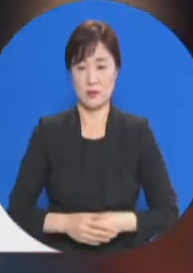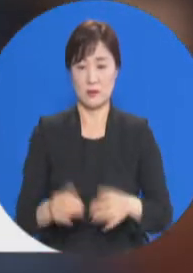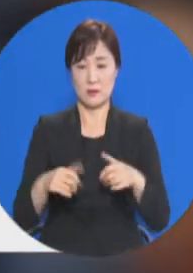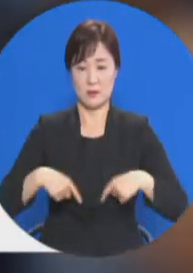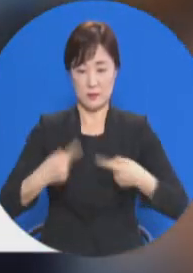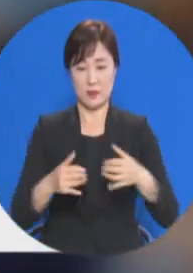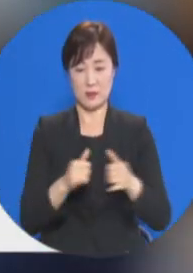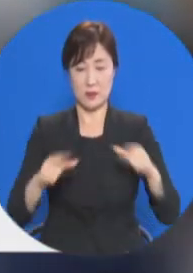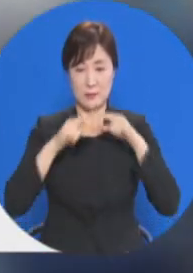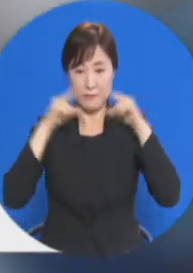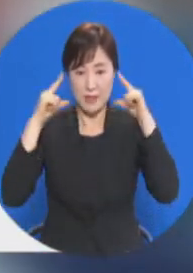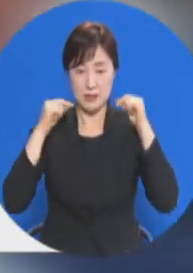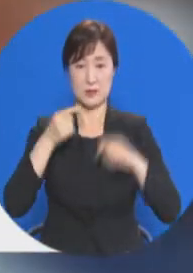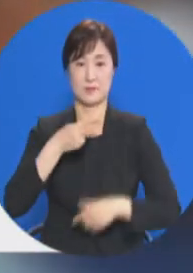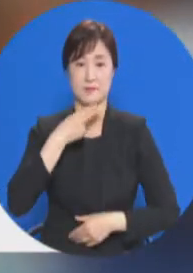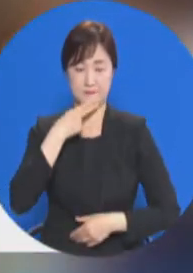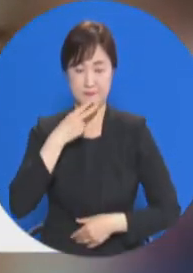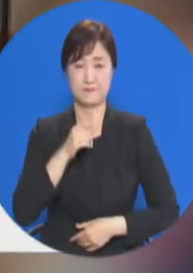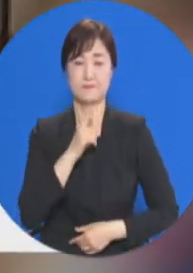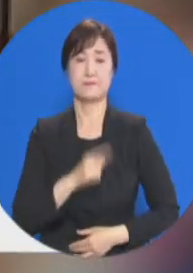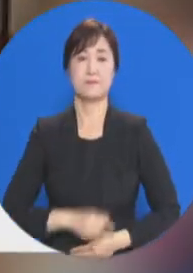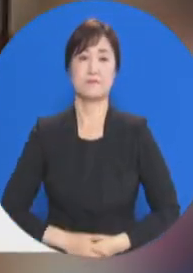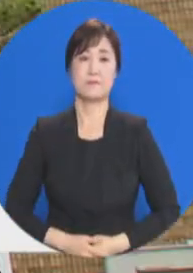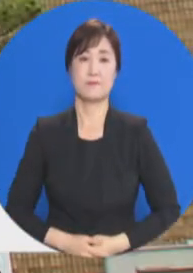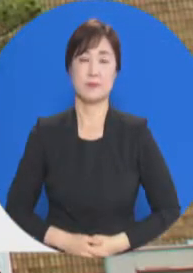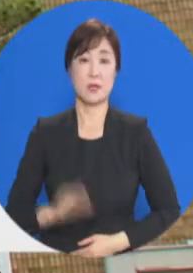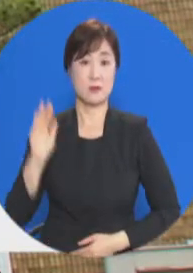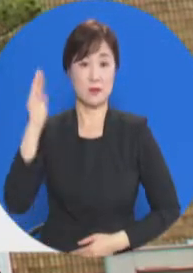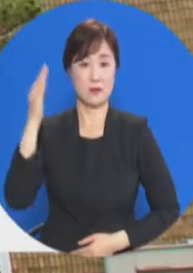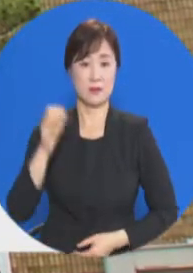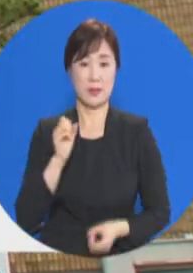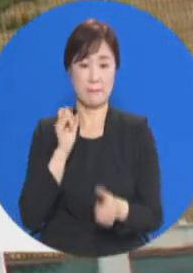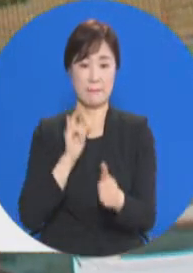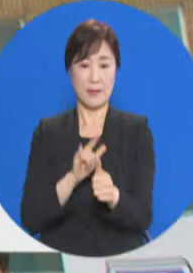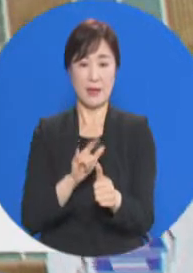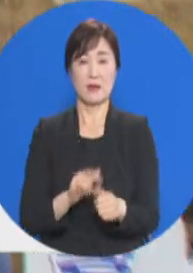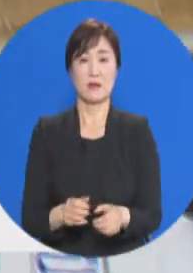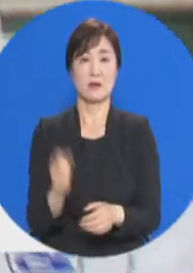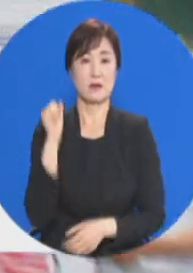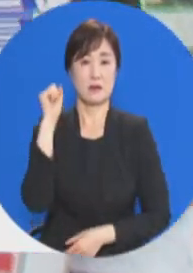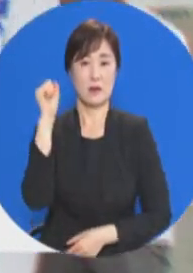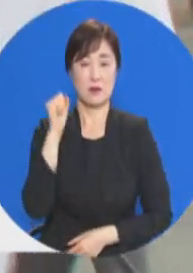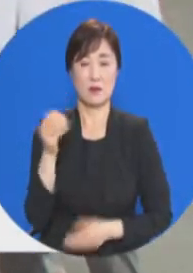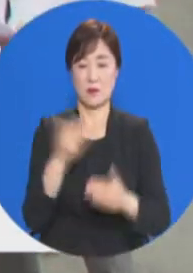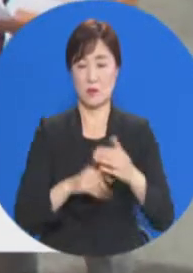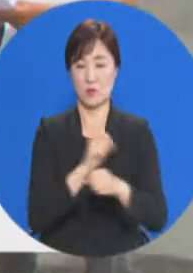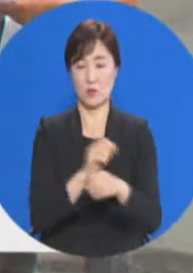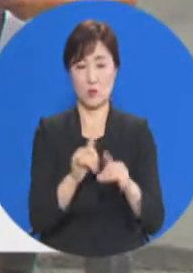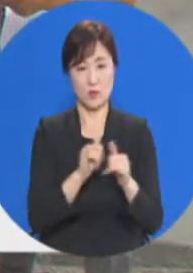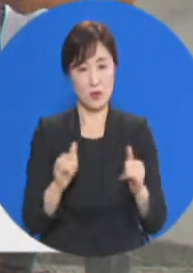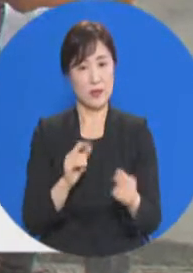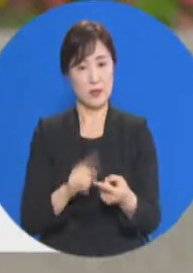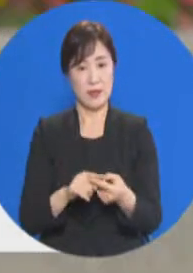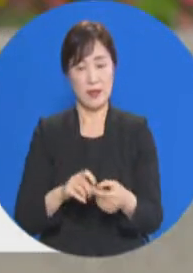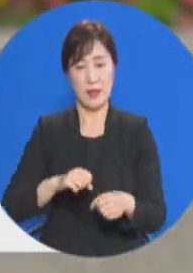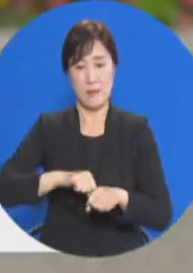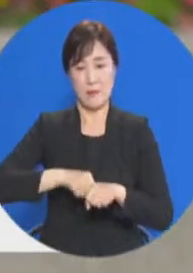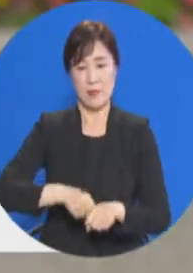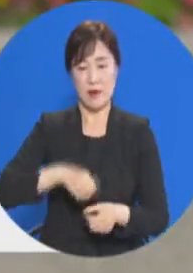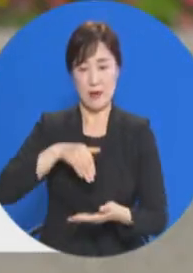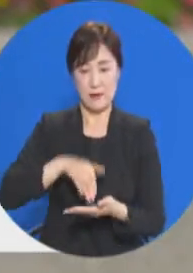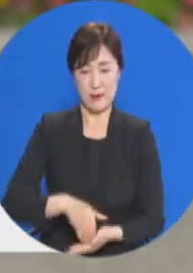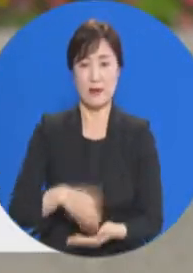마스크 착용도 하지 않았던 것으로 알려졌습니다. 또 최근 확진 판정을 받은 연남군 공무원에 대해 중징계해달라는